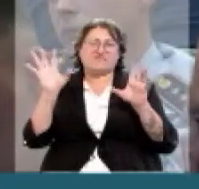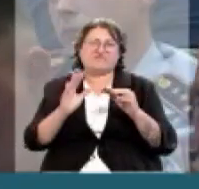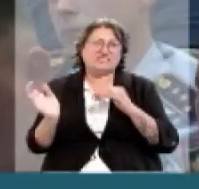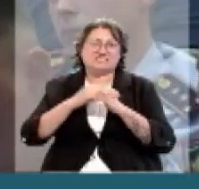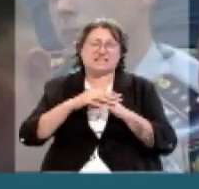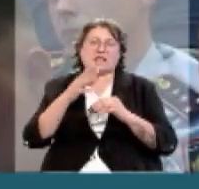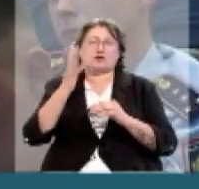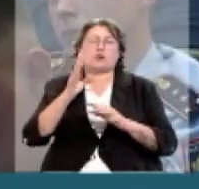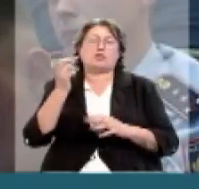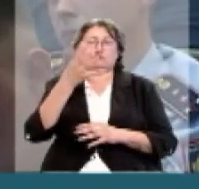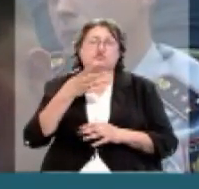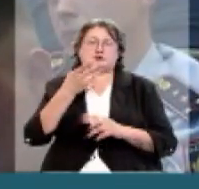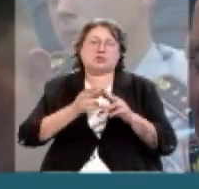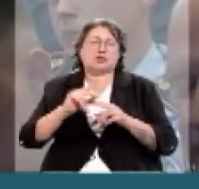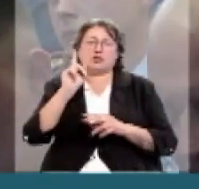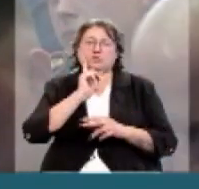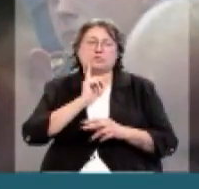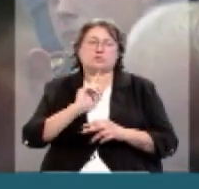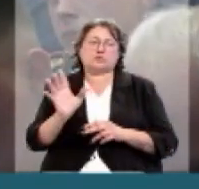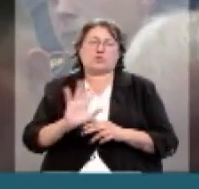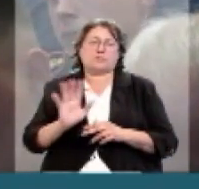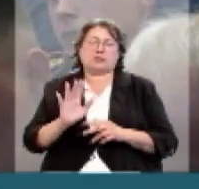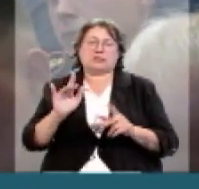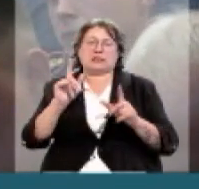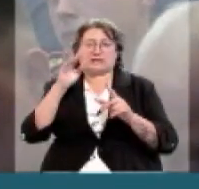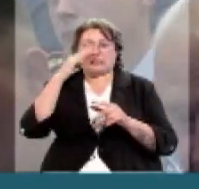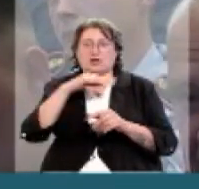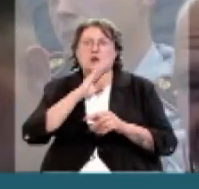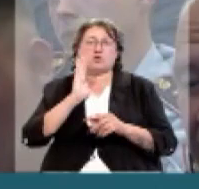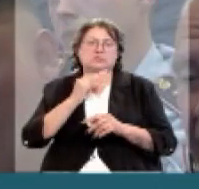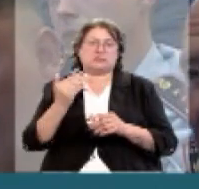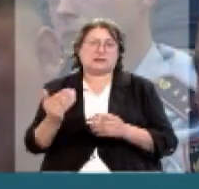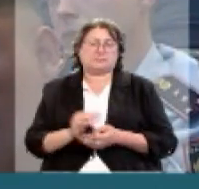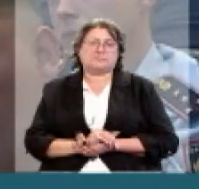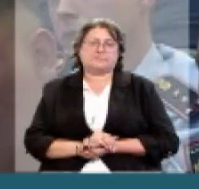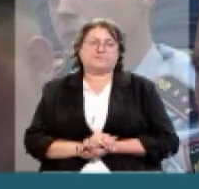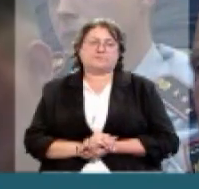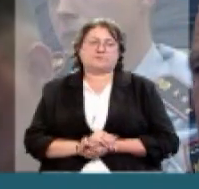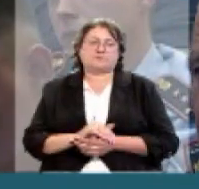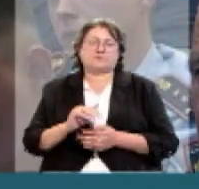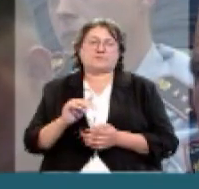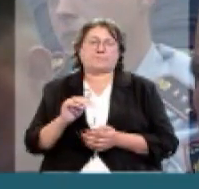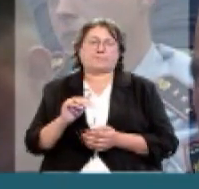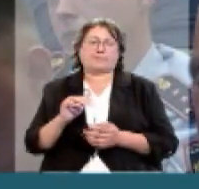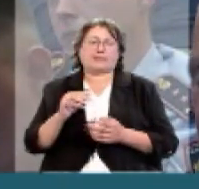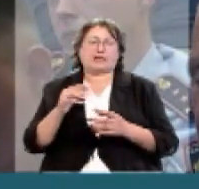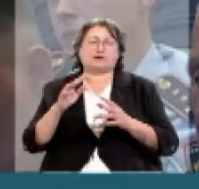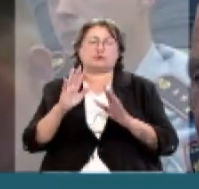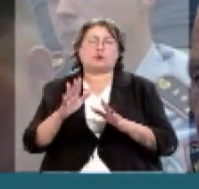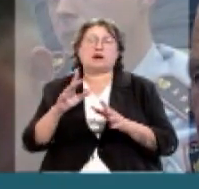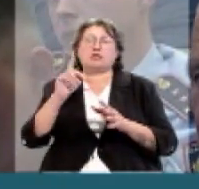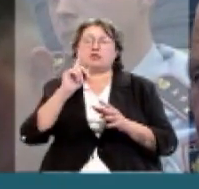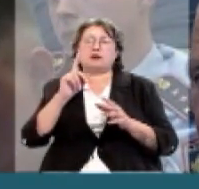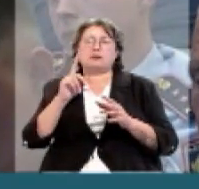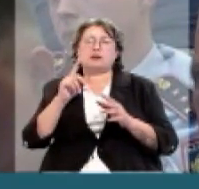балаларым бар, балабақшаның жоқтығы ыңғайсыз. Шағын орталық болғанымен барлық баланы бірдей ала бермейді және бар жоғы тек 4